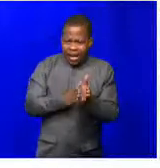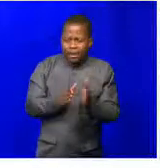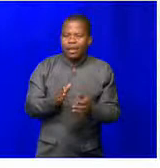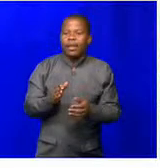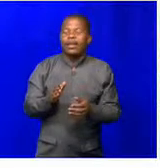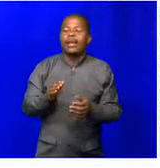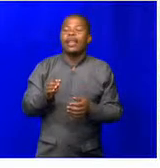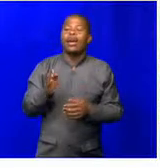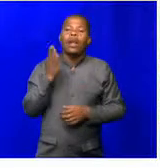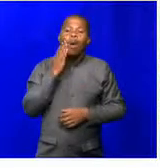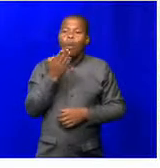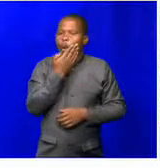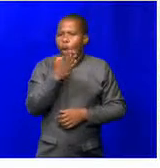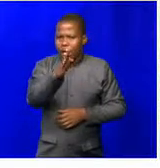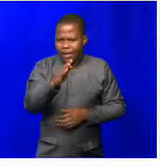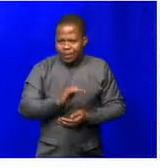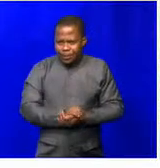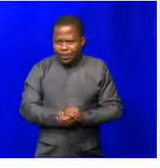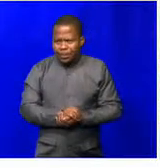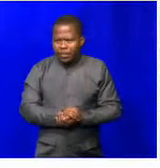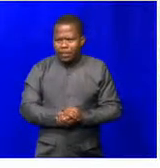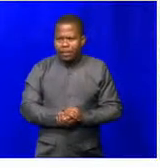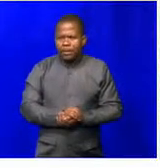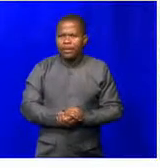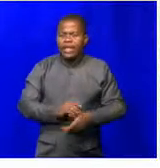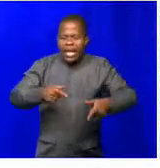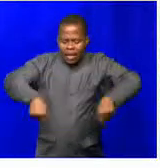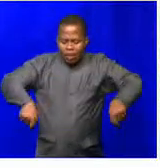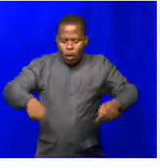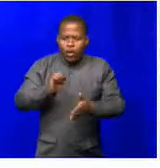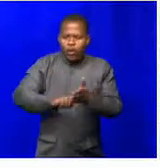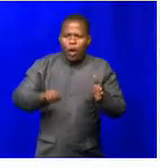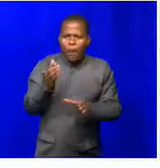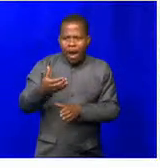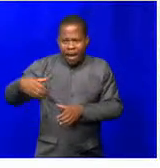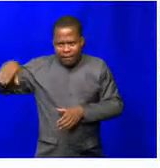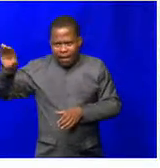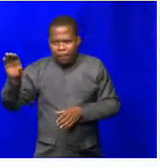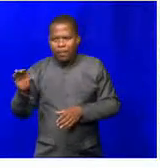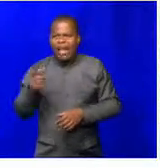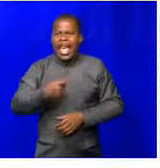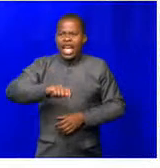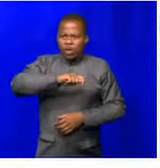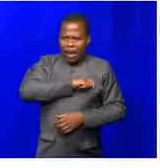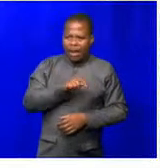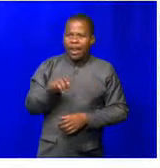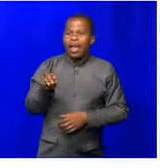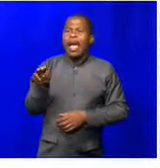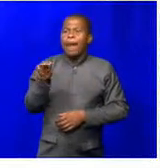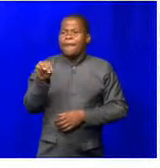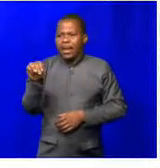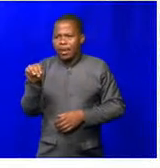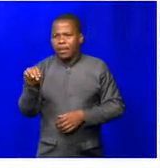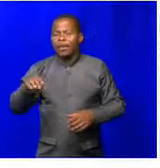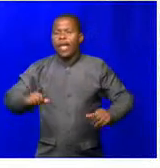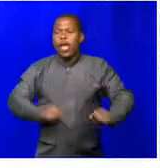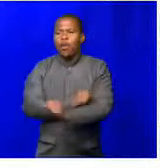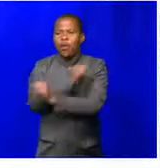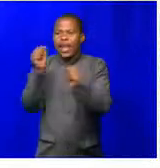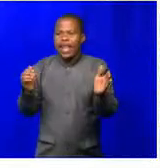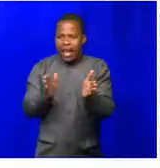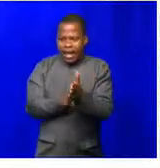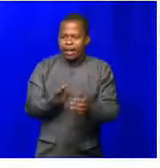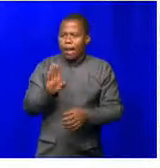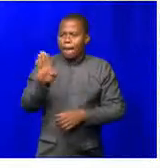Nasibuka-ke letinye temidlalo letisematheni emhlabeni. Licembu leReal Madrid linqobile umdlalo walo weLa Liga